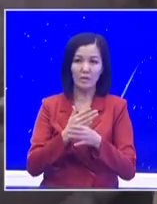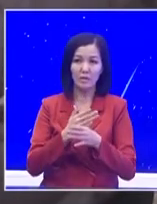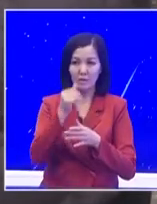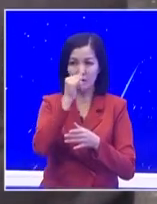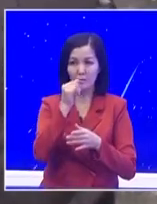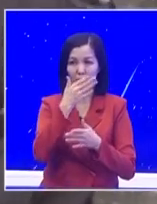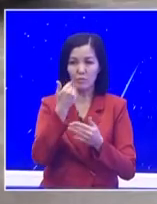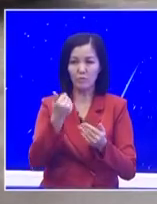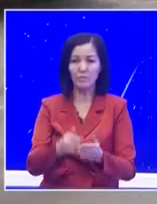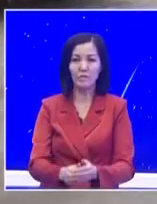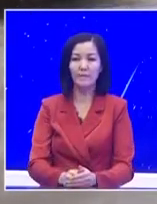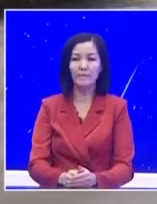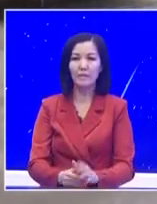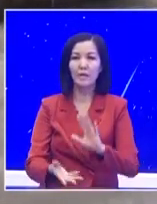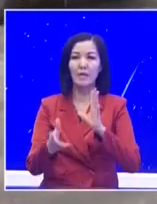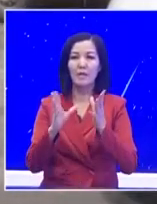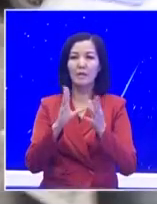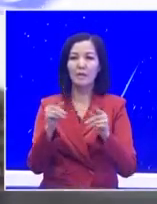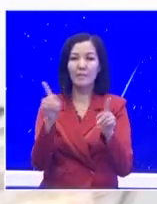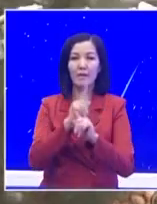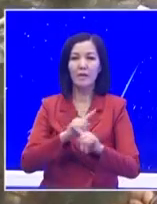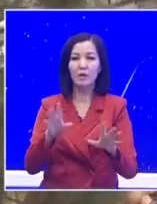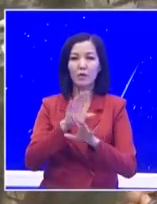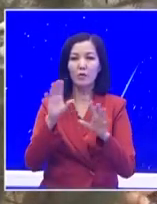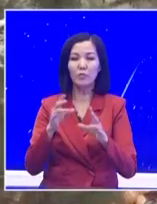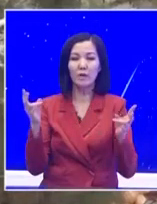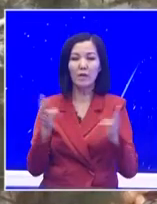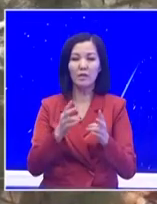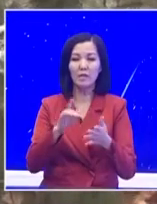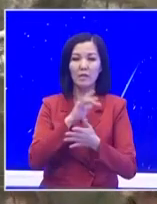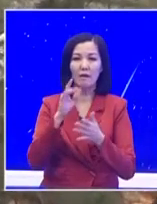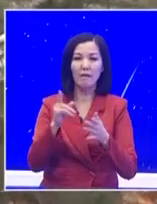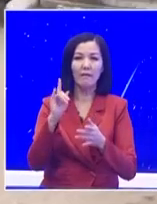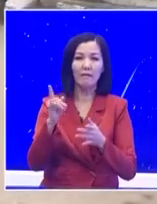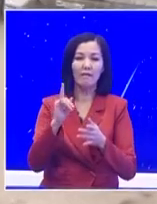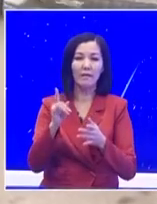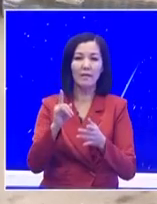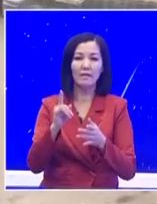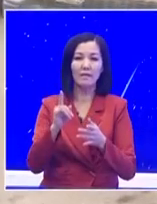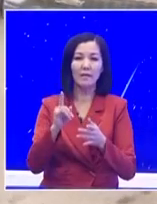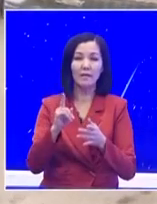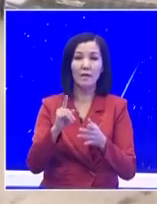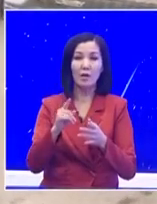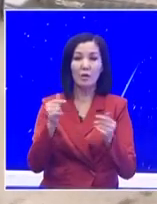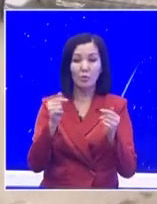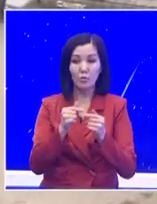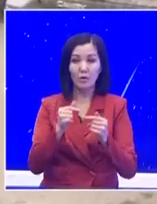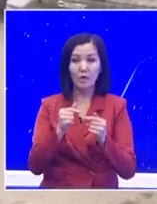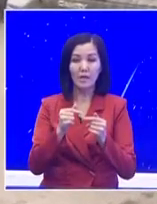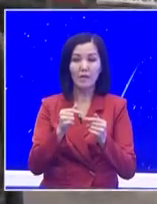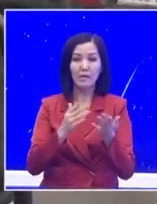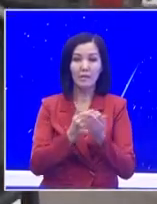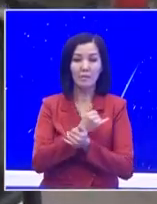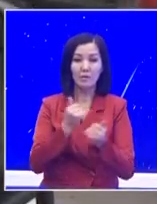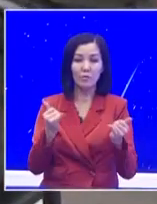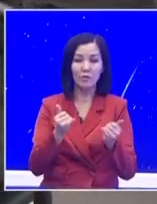шығуға мүмкін емес. Жалпы ерекше күтімді қажет ететін жандарды қалада инватакси діттеген жеріне тасымалдайды. Орталықта арнайы көлік үшін